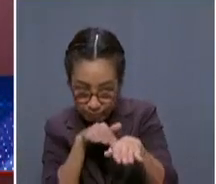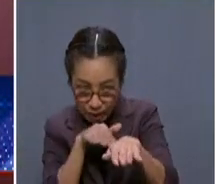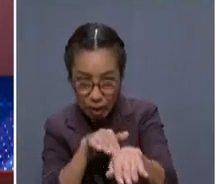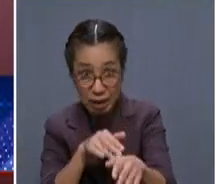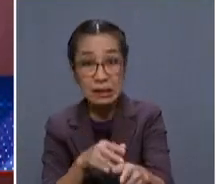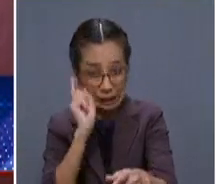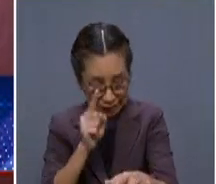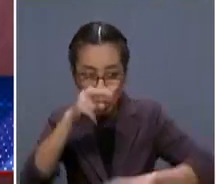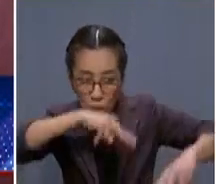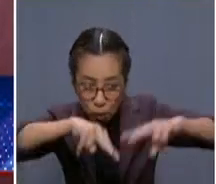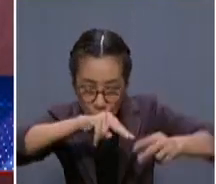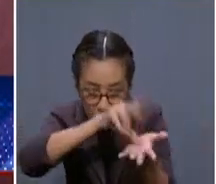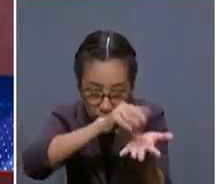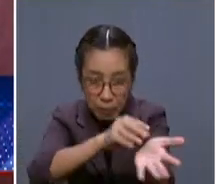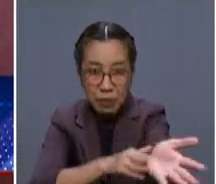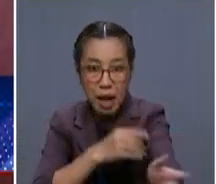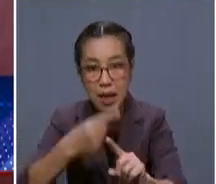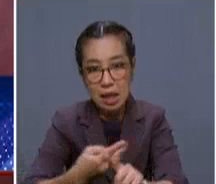กิโลกรัมนะครับผู้ต้องหานั้นเตรียมรักรอบที่จะลำเลียงยาเสพติดไปส่งให้กับเอเย่นต์รายย่อยซึ่งชุดสืบสวนก็สะกดรอยตามติดตามกันมานานกว่า4